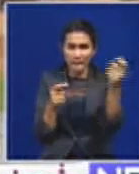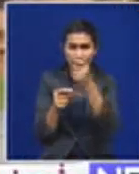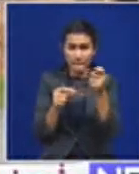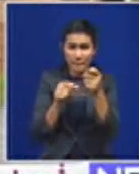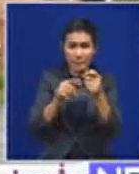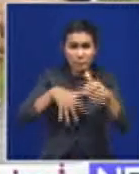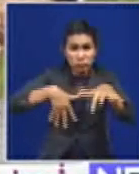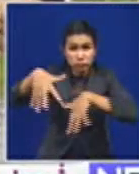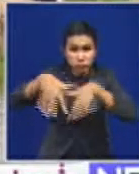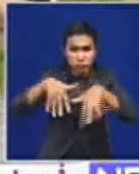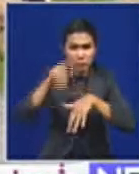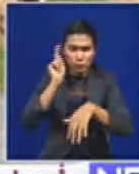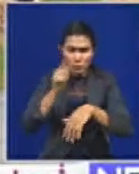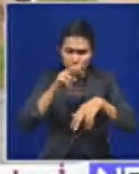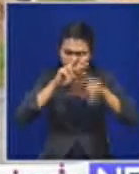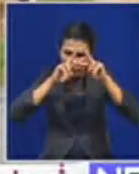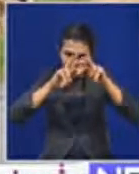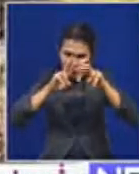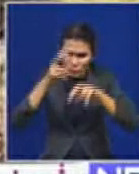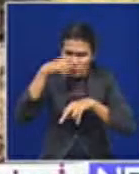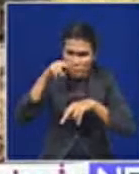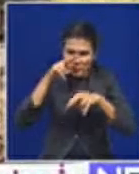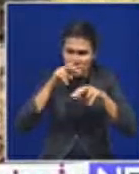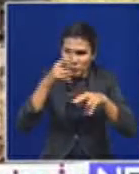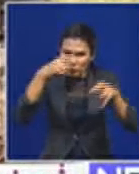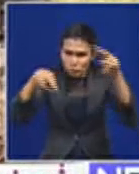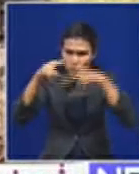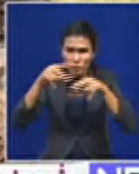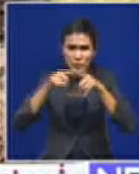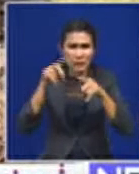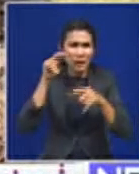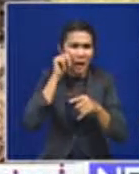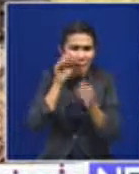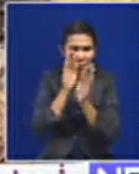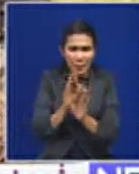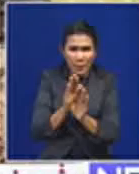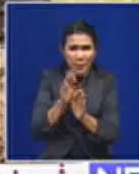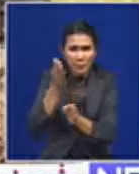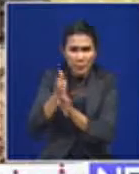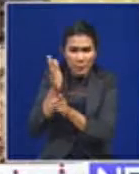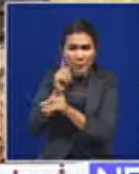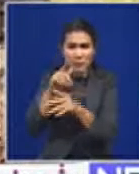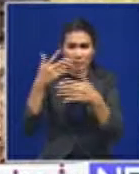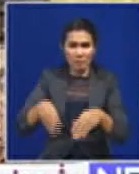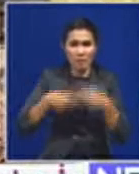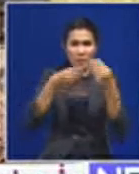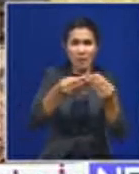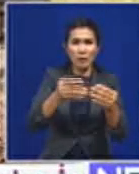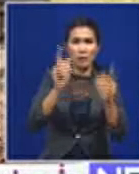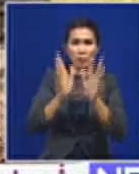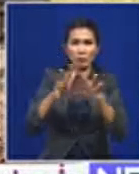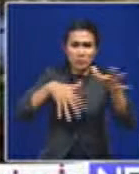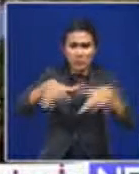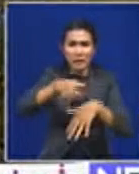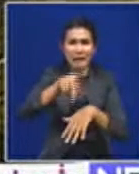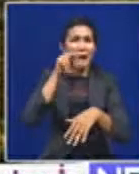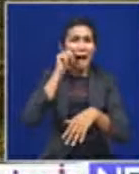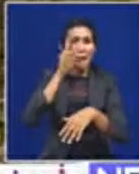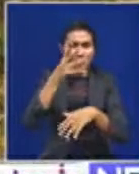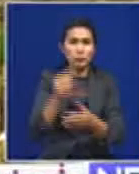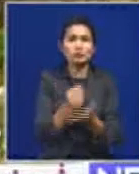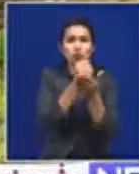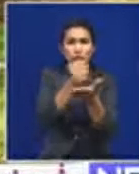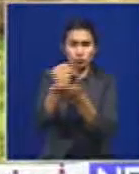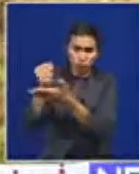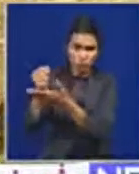ถิ่นได้สำรวจซ่อมแซมภาชนะกักเก็บน้ำประจำหมู่บ้านและนำน้ำไปแจกจ่ายให้กับประชาชนในพื้นที่ขาดแคลน